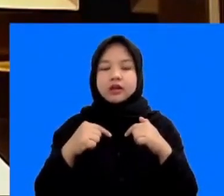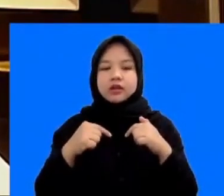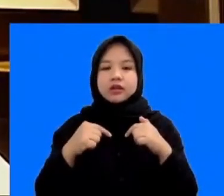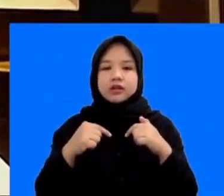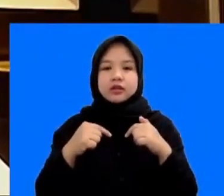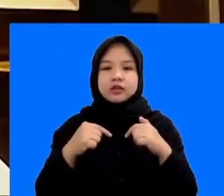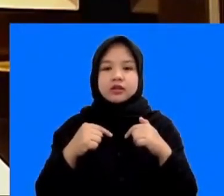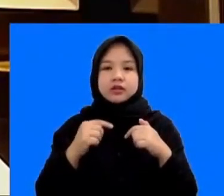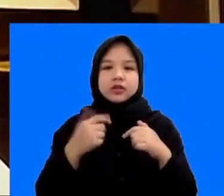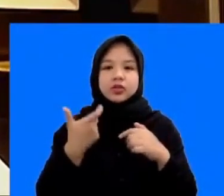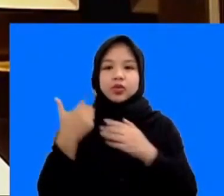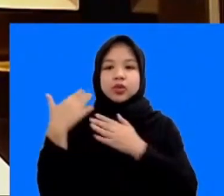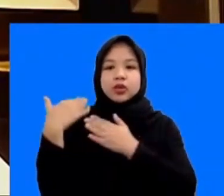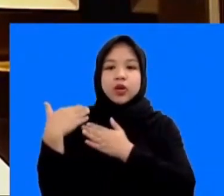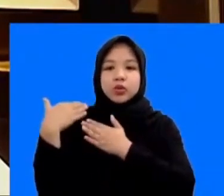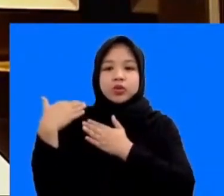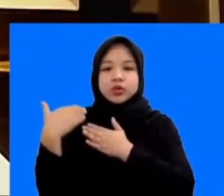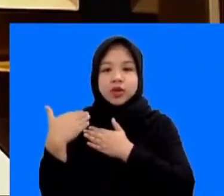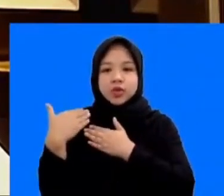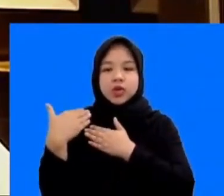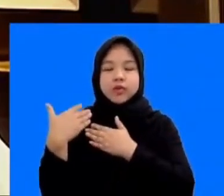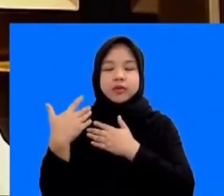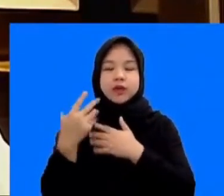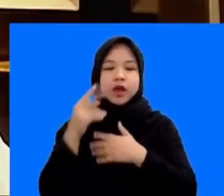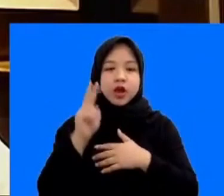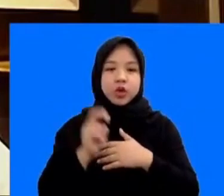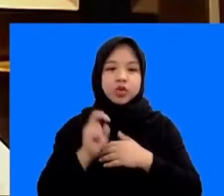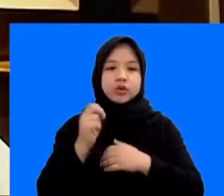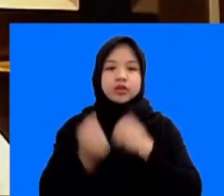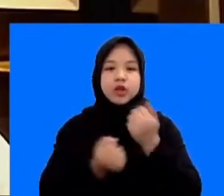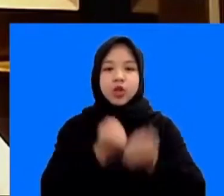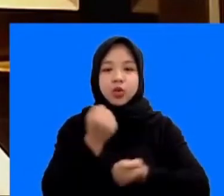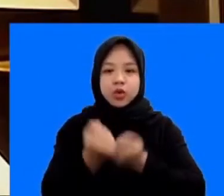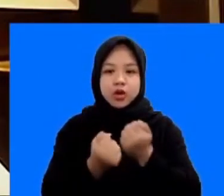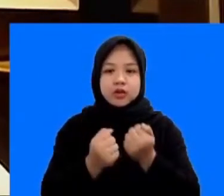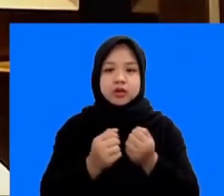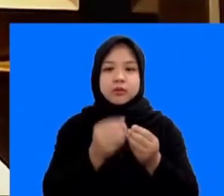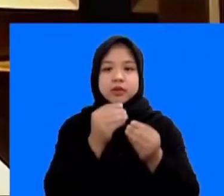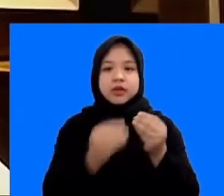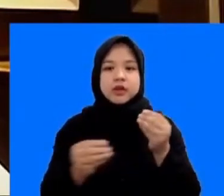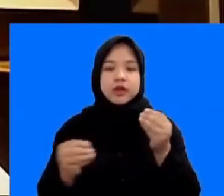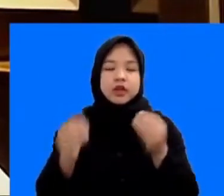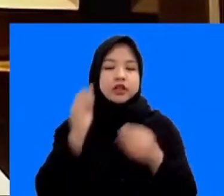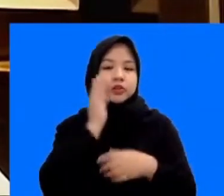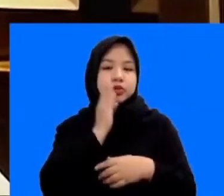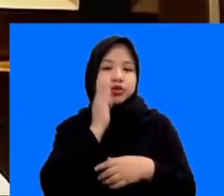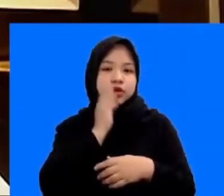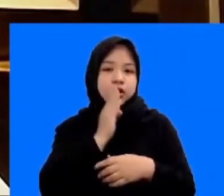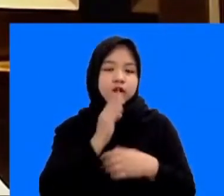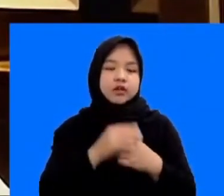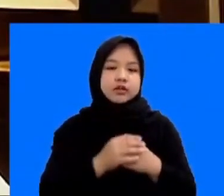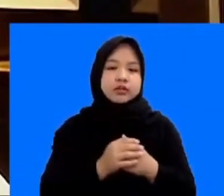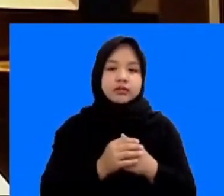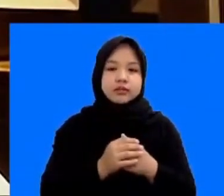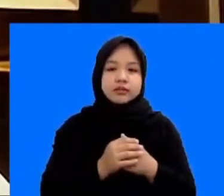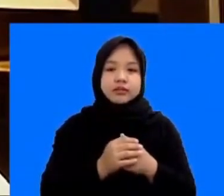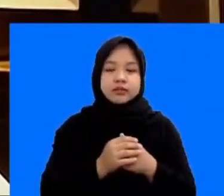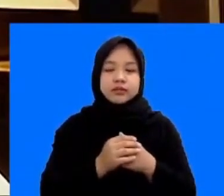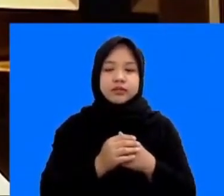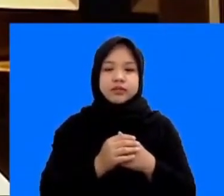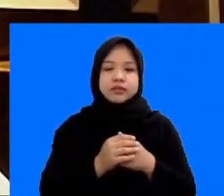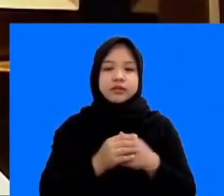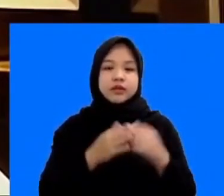tanggung jawab dan dilanjutkan oleh para generasi kita tantangan yang dihadapi